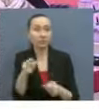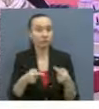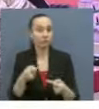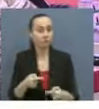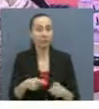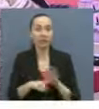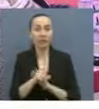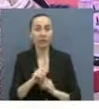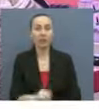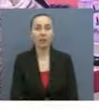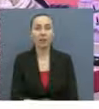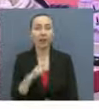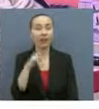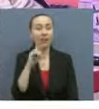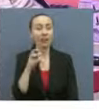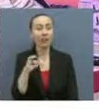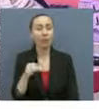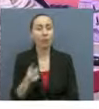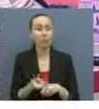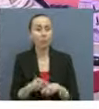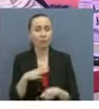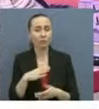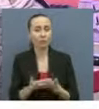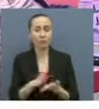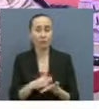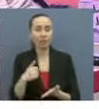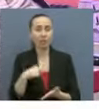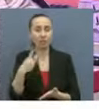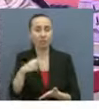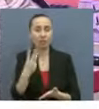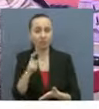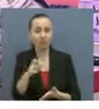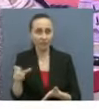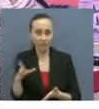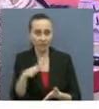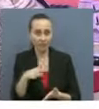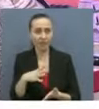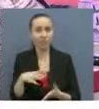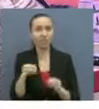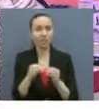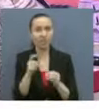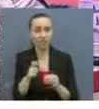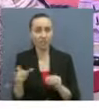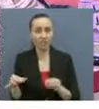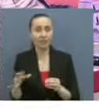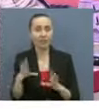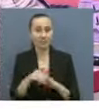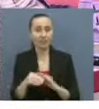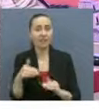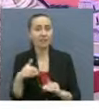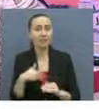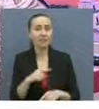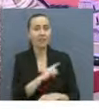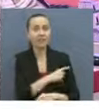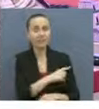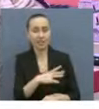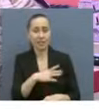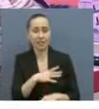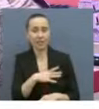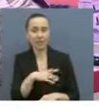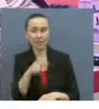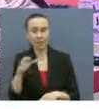Категория у нас очень была тяжелая. Во-первых, у нас было 33 человека и 10 человек нас было прям сильных.